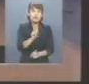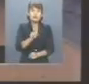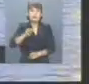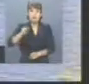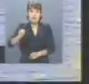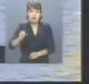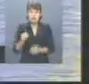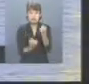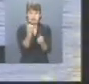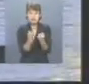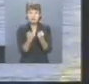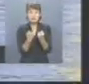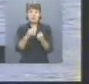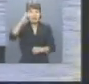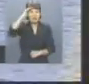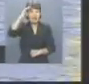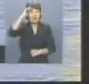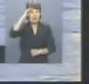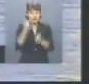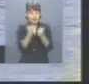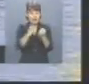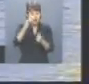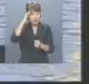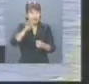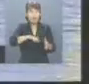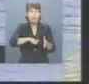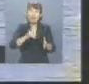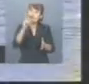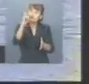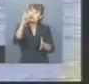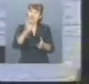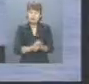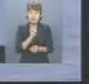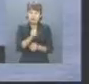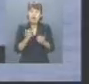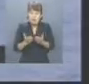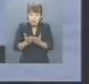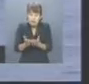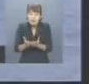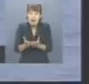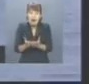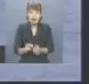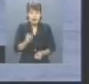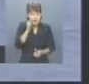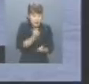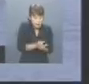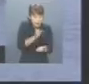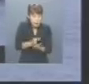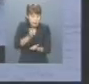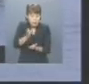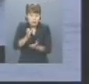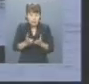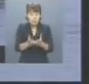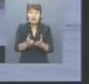ของทหารก็ยังไม่สามารถสัญจรเข้าไปได้ต้องใช้เรือลำเลียงอาหารและน้ำดื่มไปแจกจ่ายให้กับชาวบ้านที่ติด